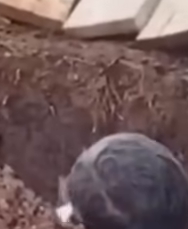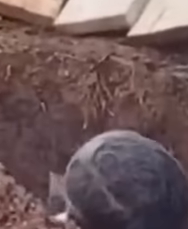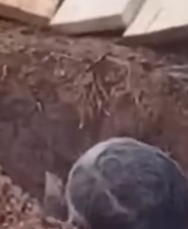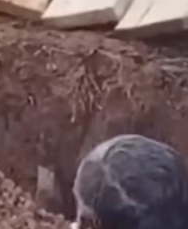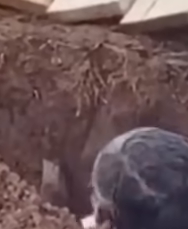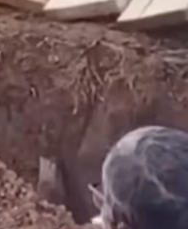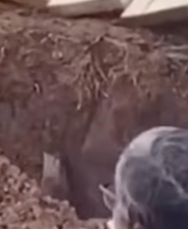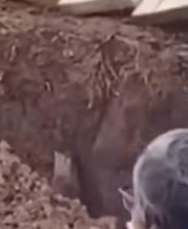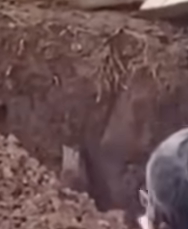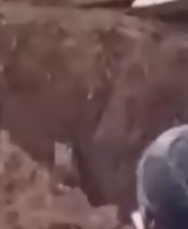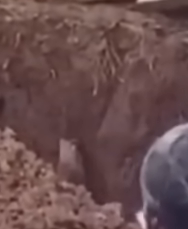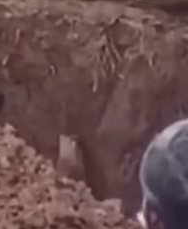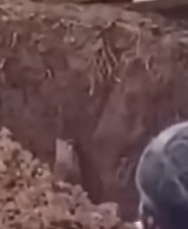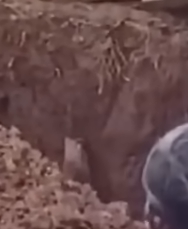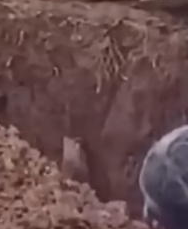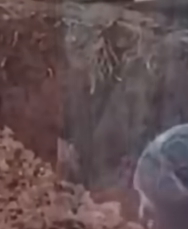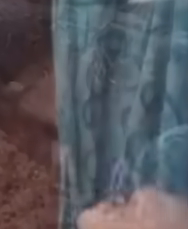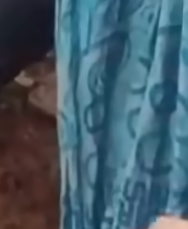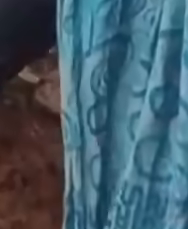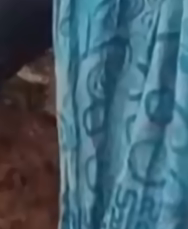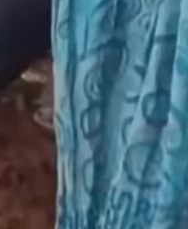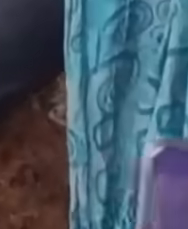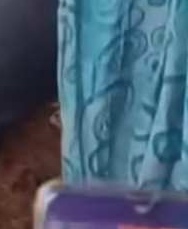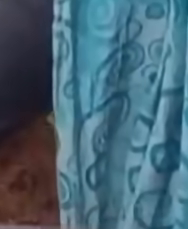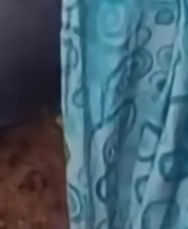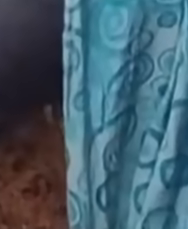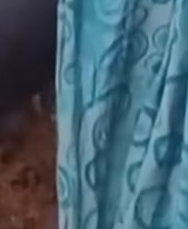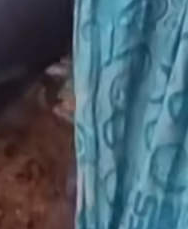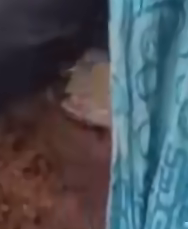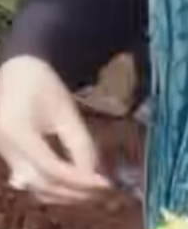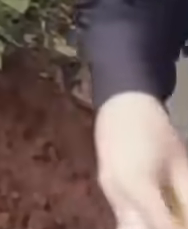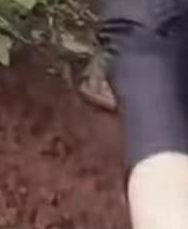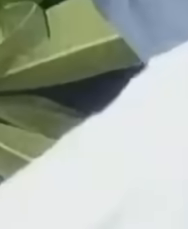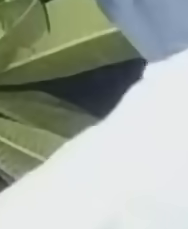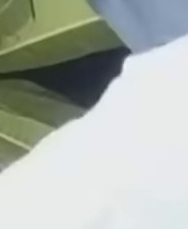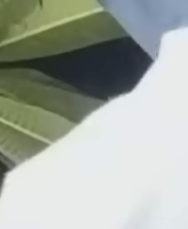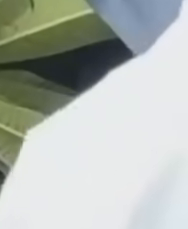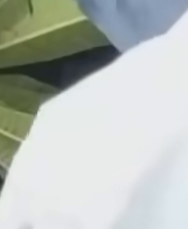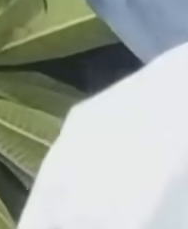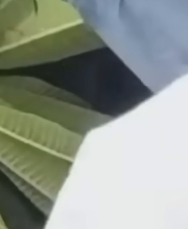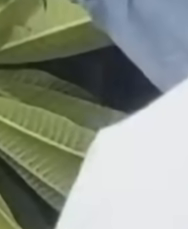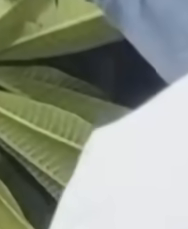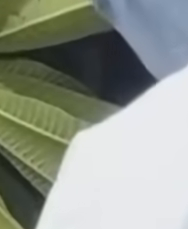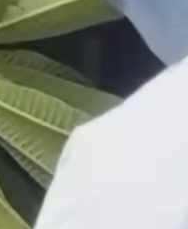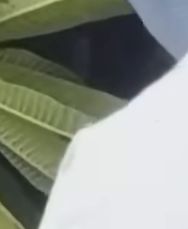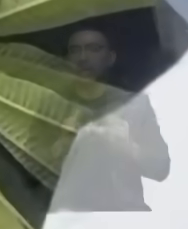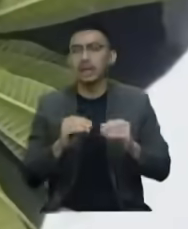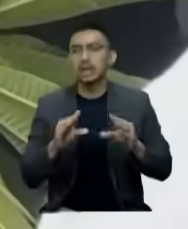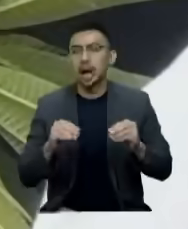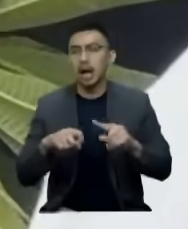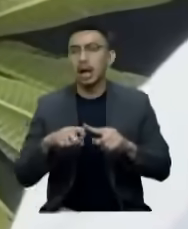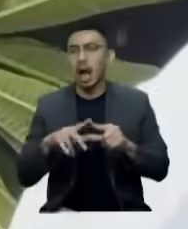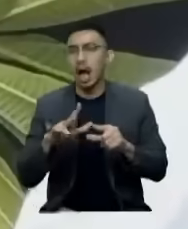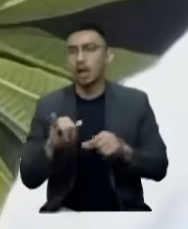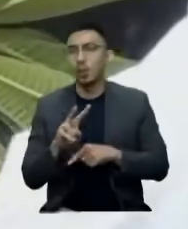Bandung. Menurut keluarga, almarhum Adrian bekerja di PT KAI sejak 2020. Sempat keluar, tapi kembali